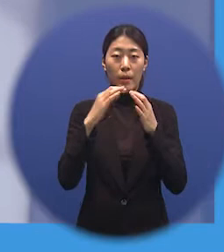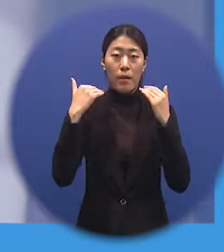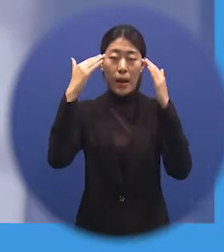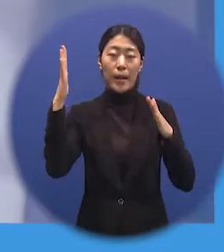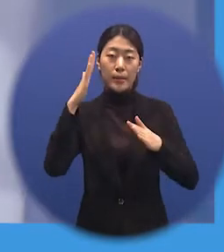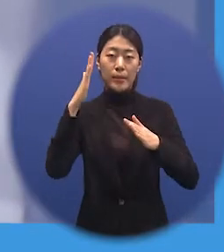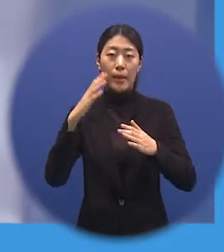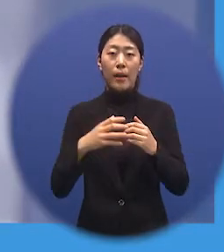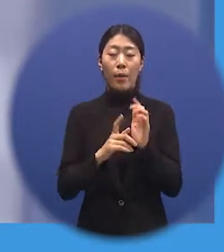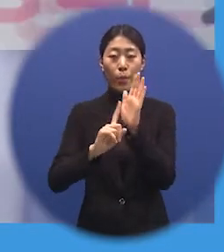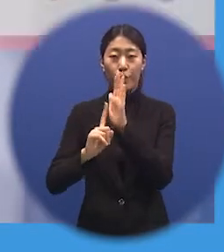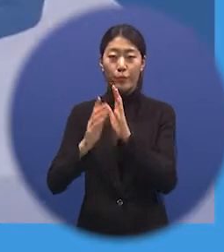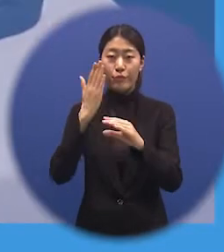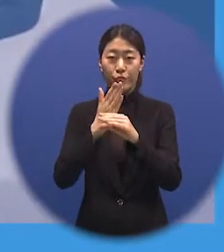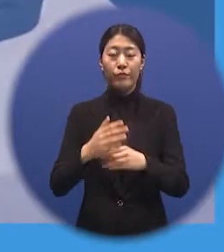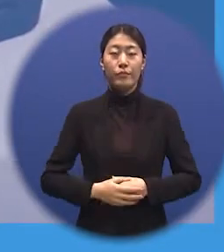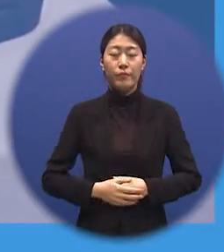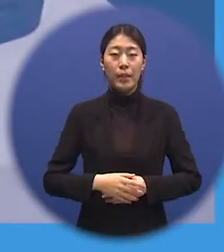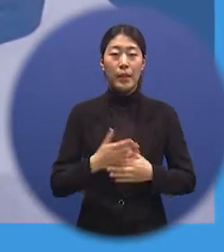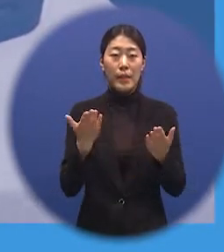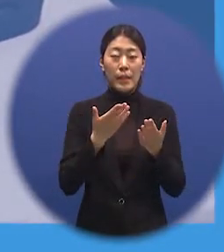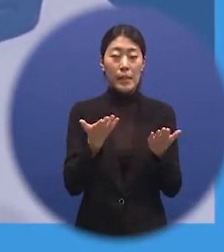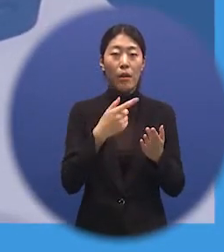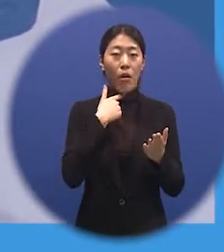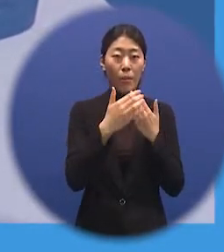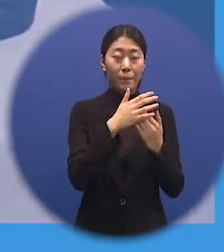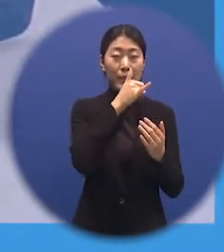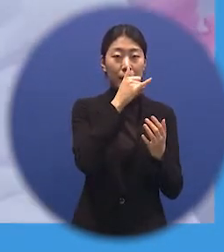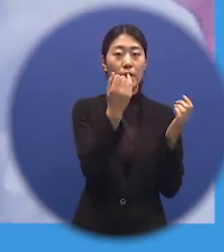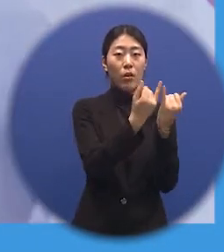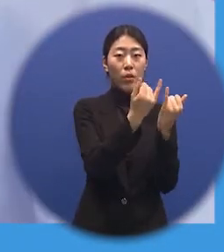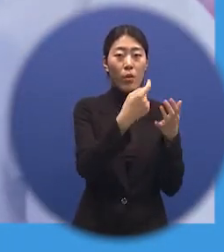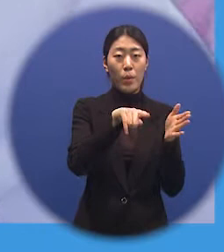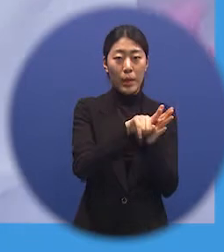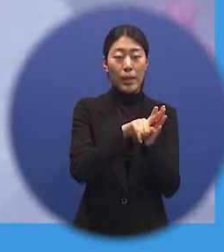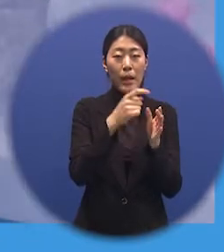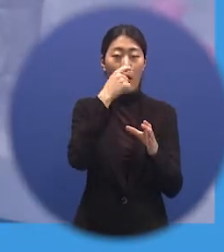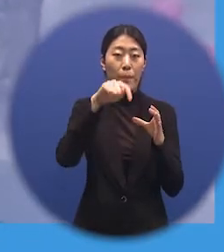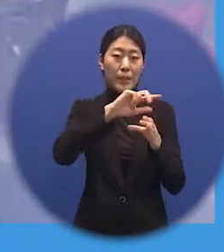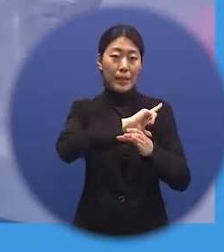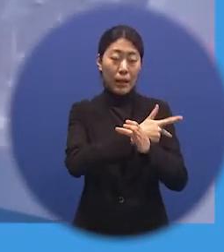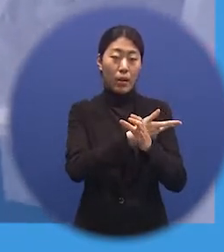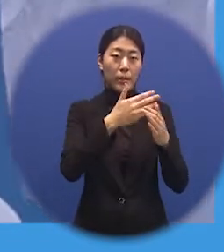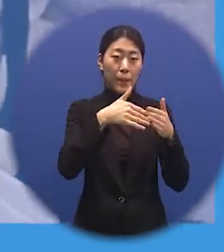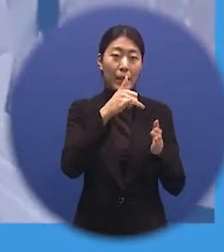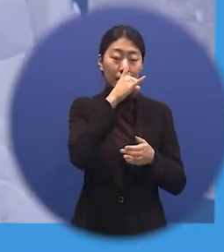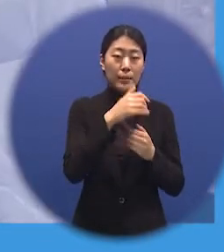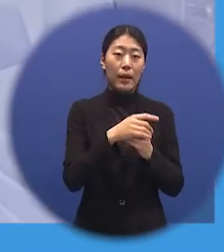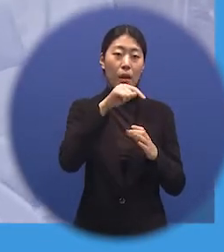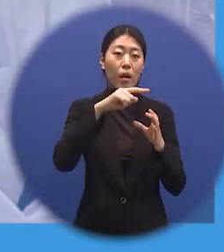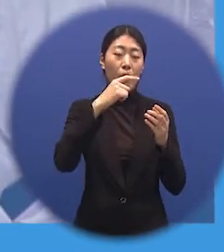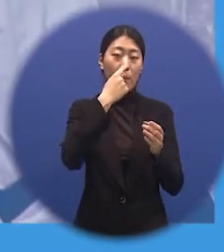성장할 수강생을 모집합니다. 경력 단절 여성들의 일자리 창출을 위한 바리스타 양성 과정은 커피에